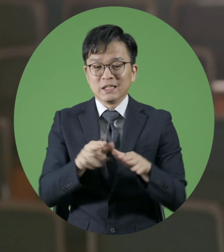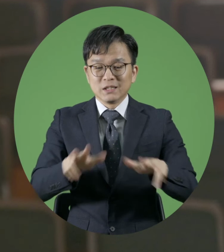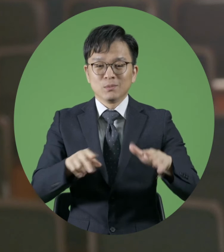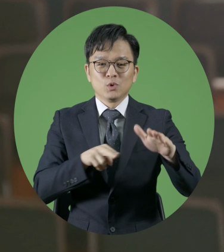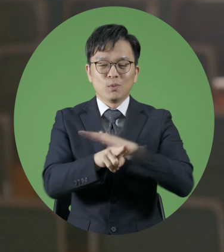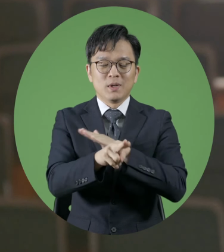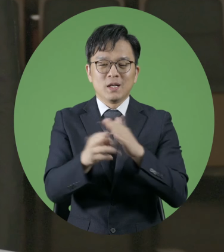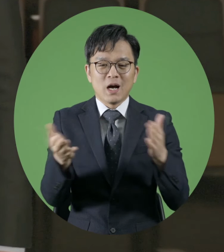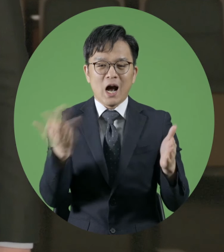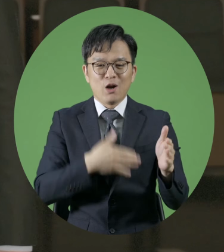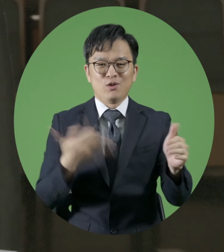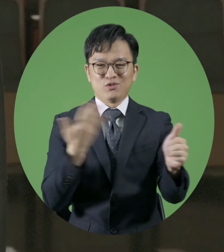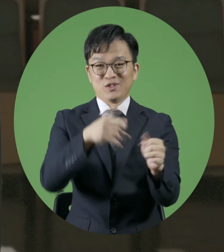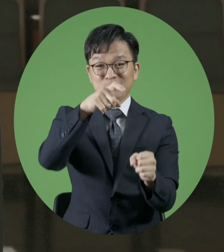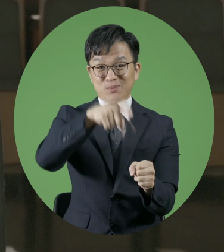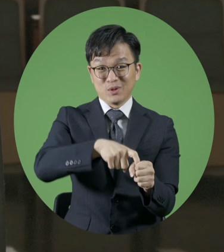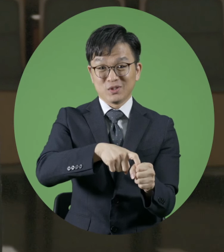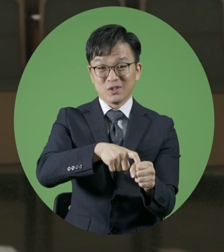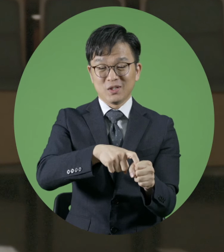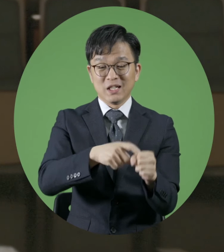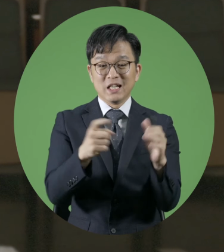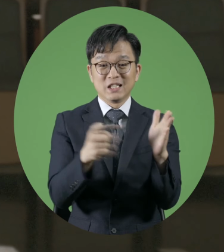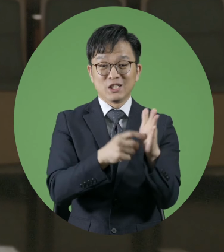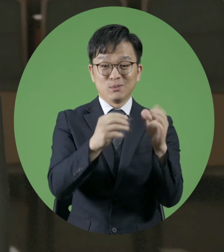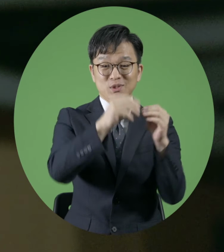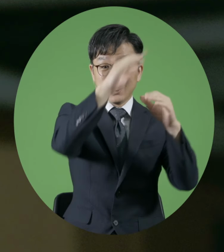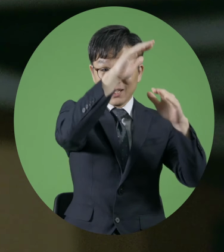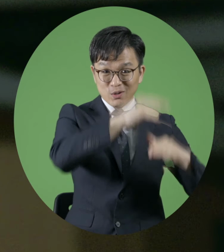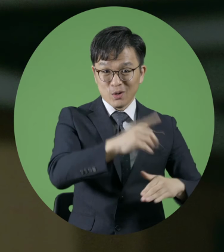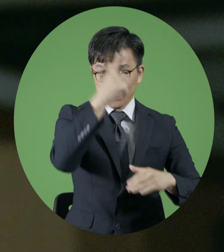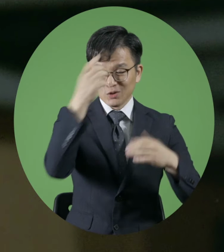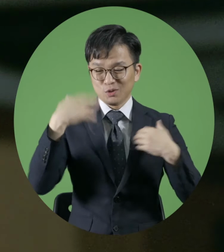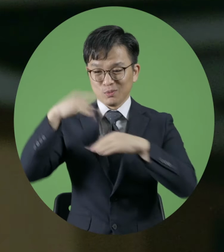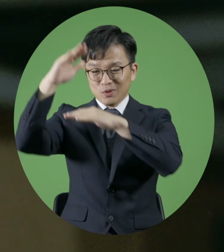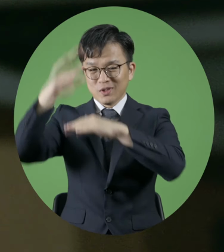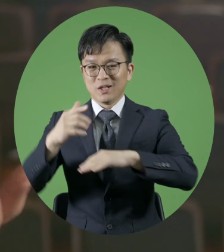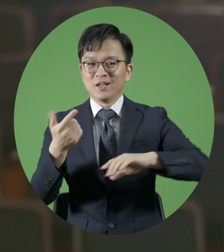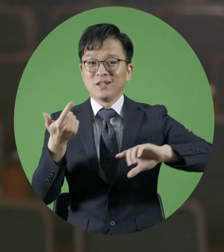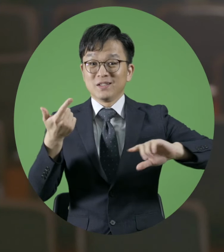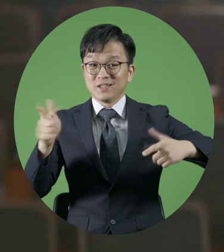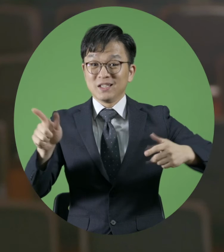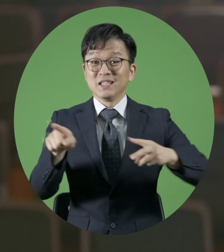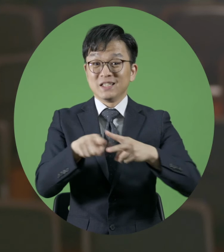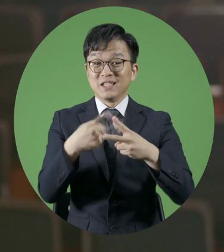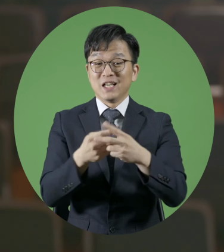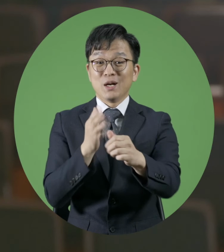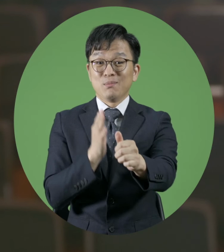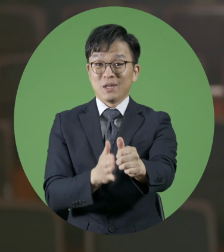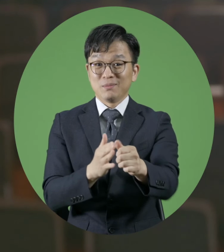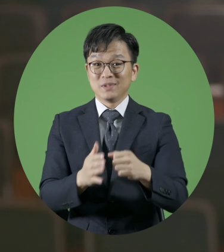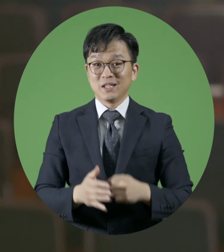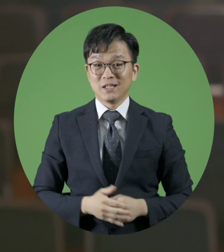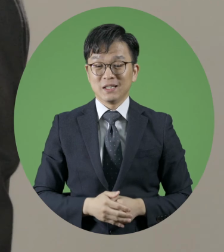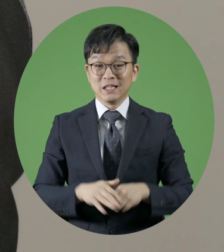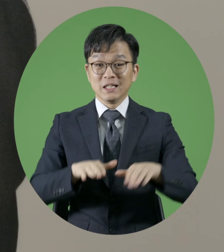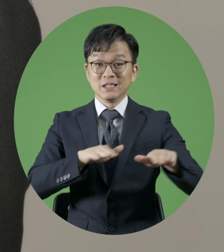가능 시간 확보. 빠른 대응을 위한 지진 재난 문자와 나중에 제공되는 정보는 서로 차이가 있을 수 있어요.